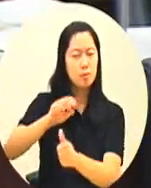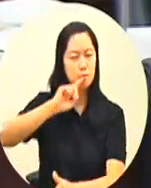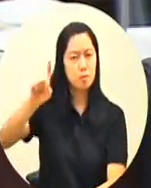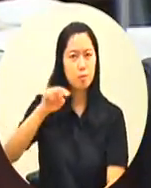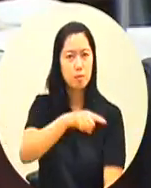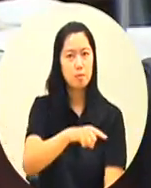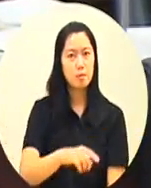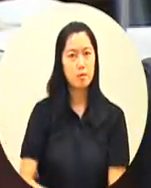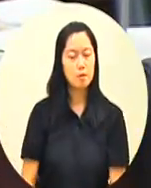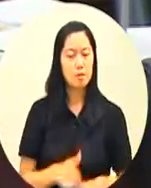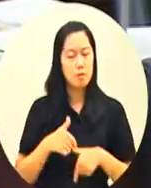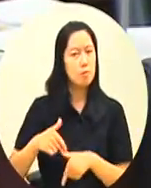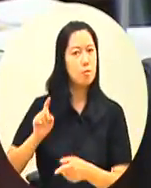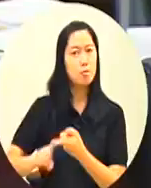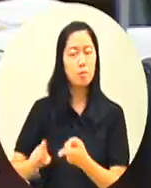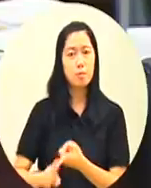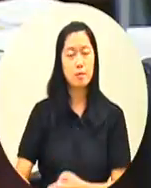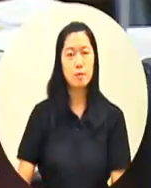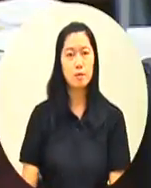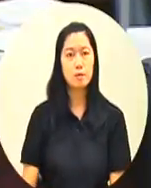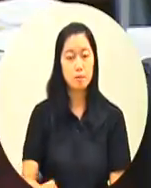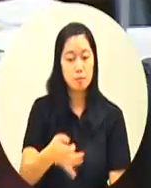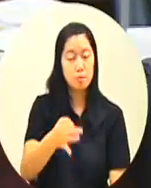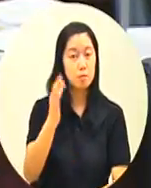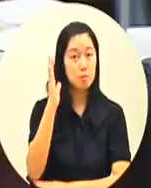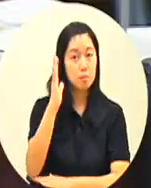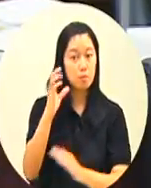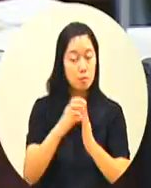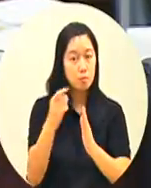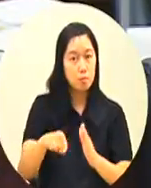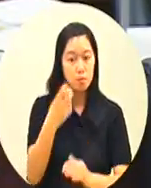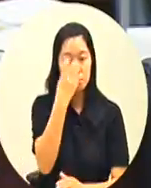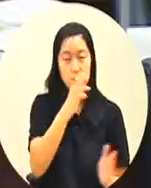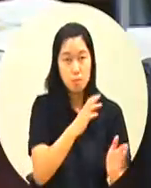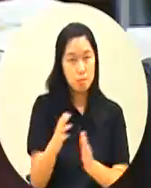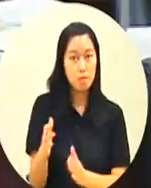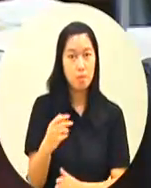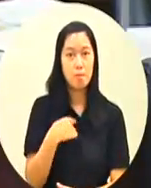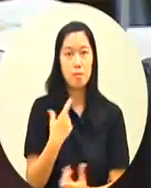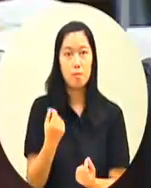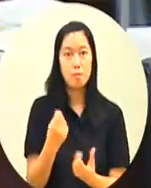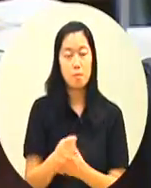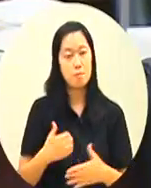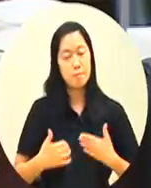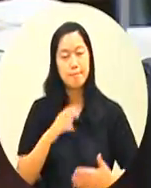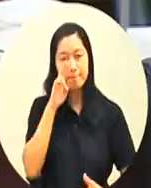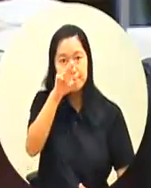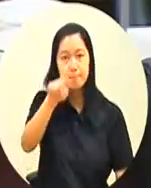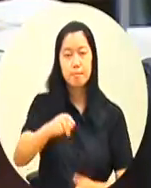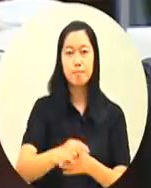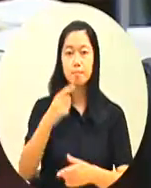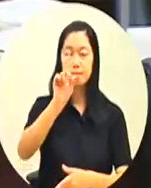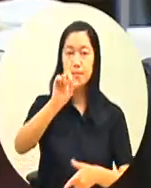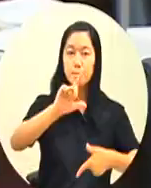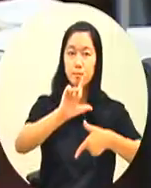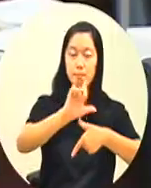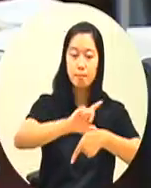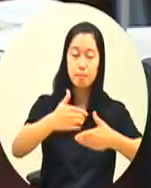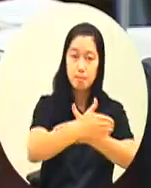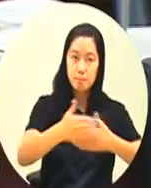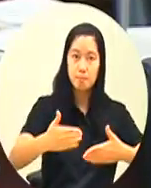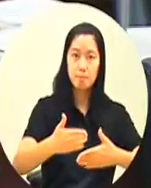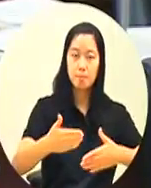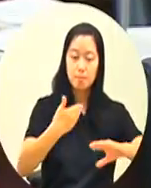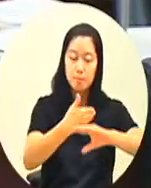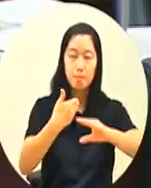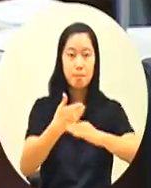常偏颇的。而我相信财政局站在监理单位的立场，应该也是乐于看到一卡通应该是越顺畅的发